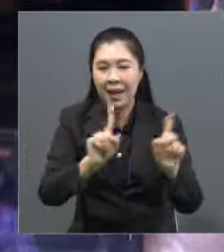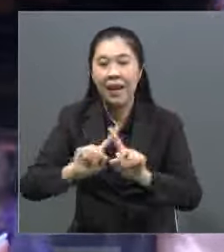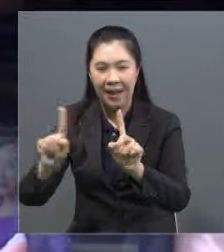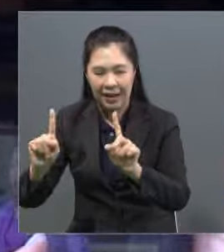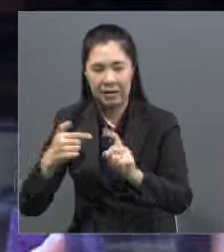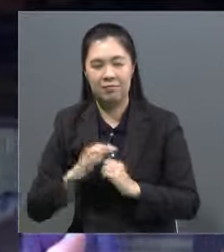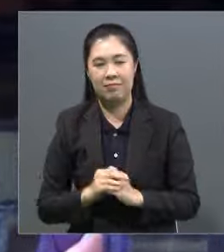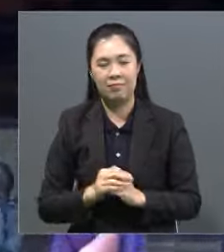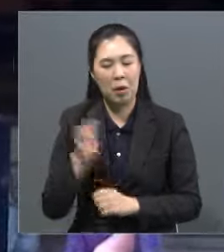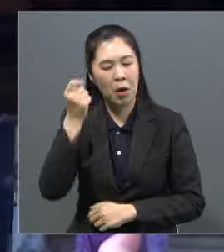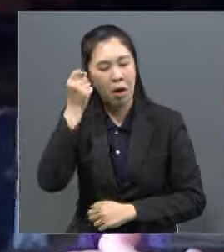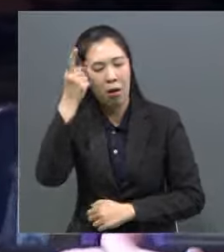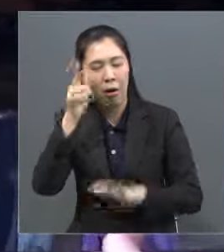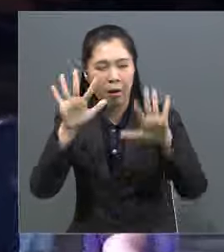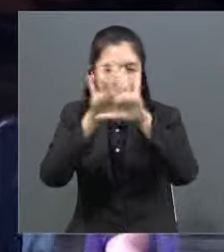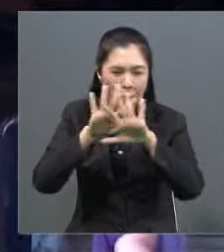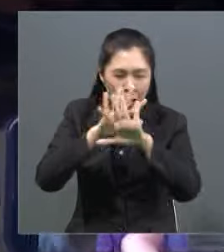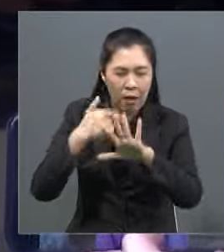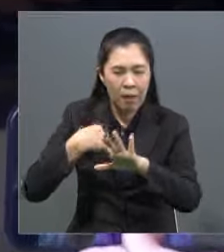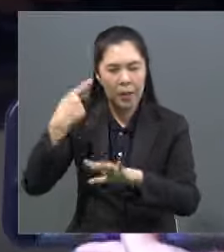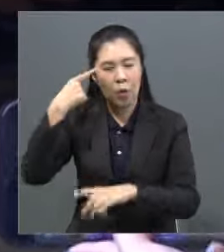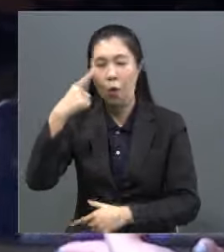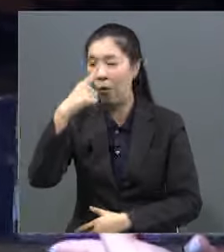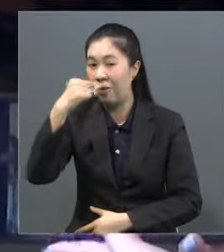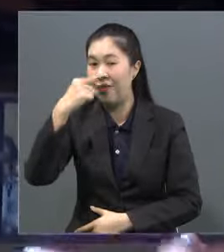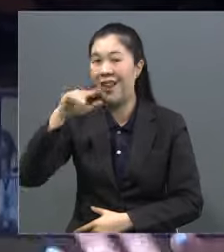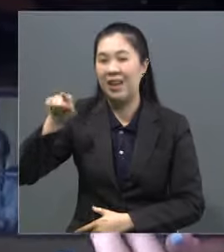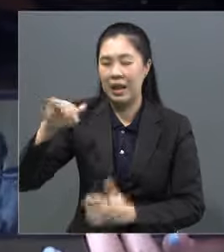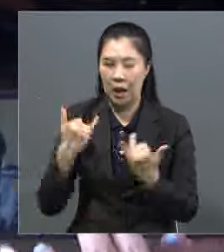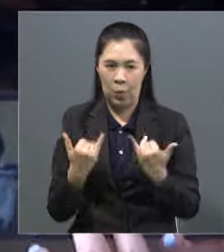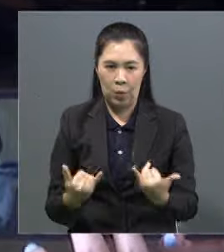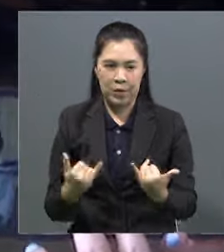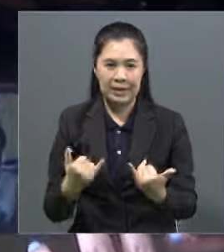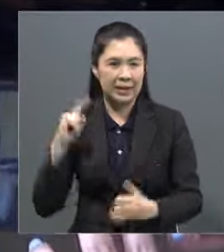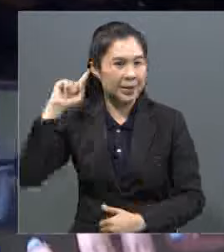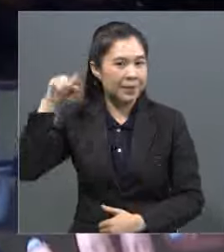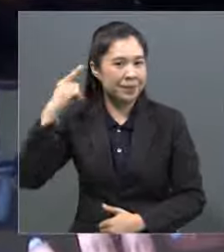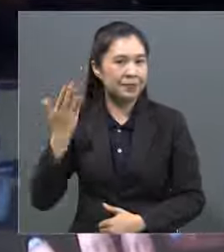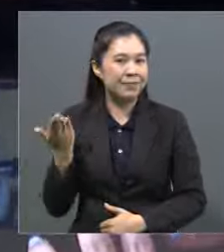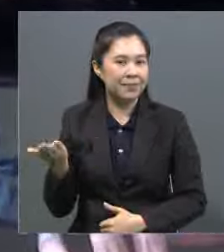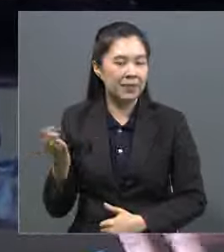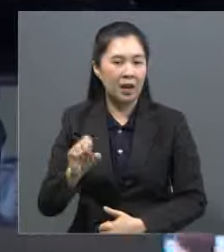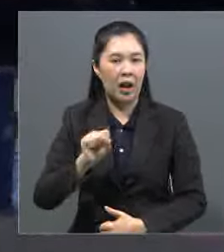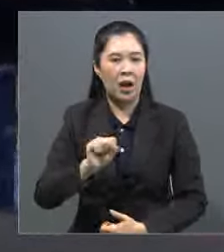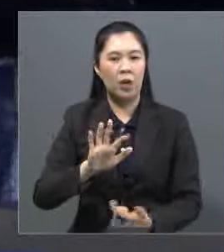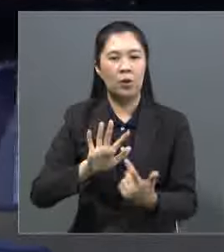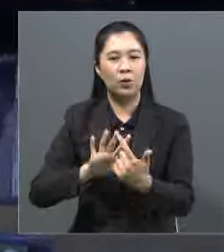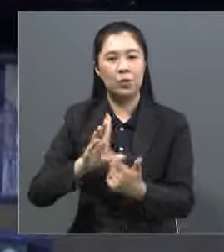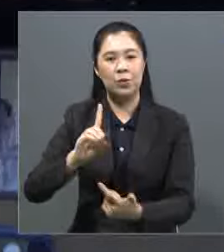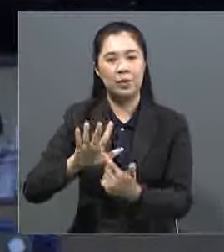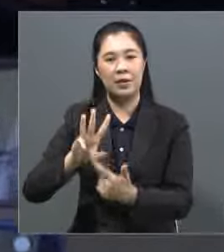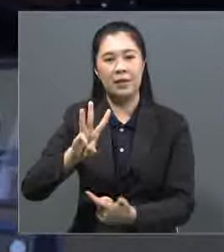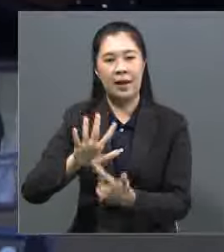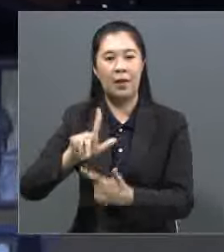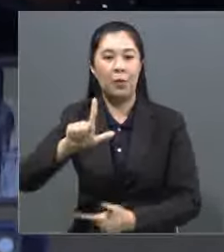ะมีความเข้าใจคลาดเคลื่อนของนักท่องเที่ยวชาวต่างชาติวันนี้เองค่ะนางสาวสุดาวันหวังสุภกิจโกศลรัฐมนตรีว่าการ